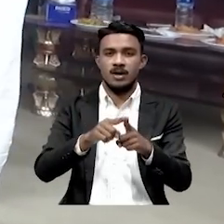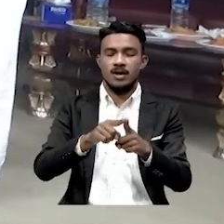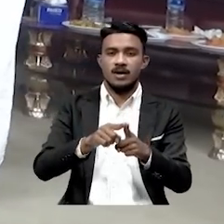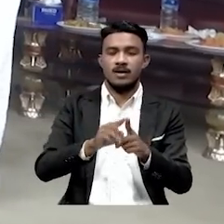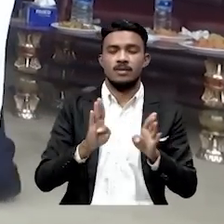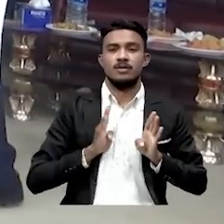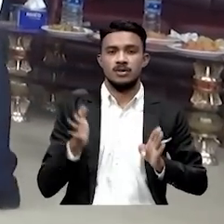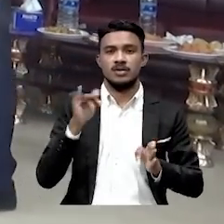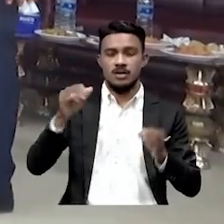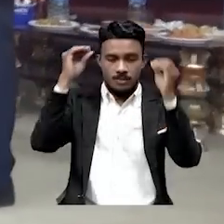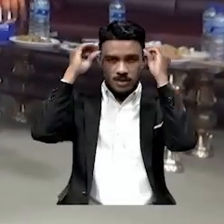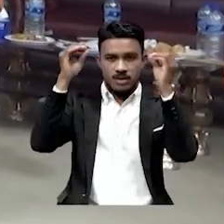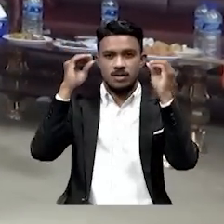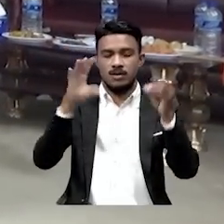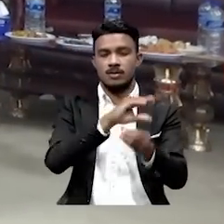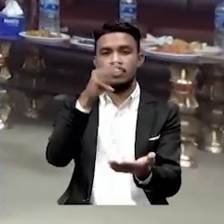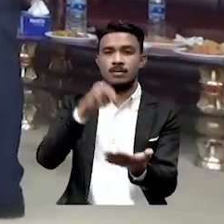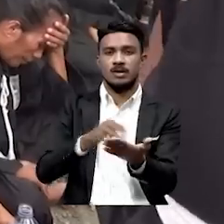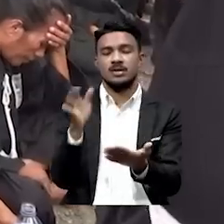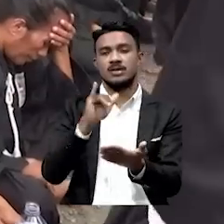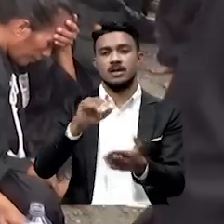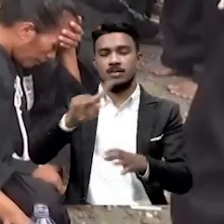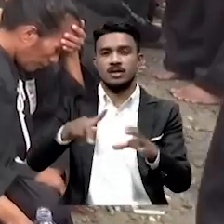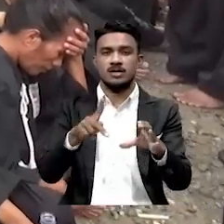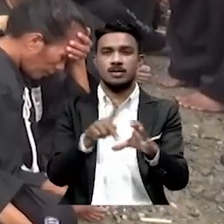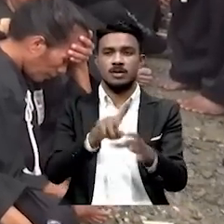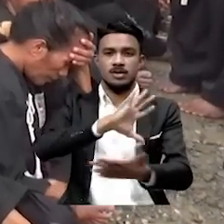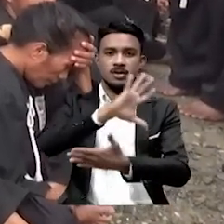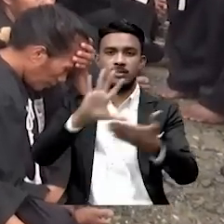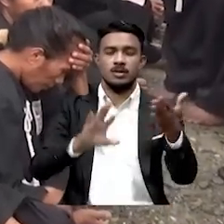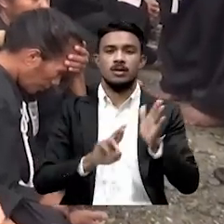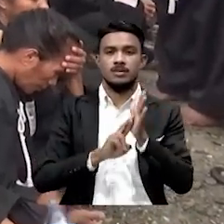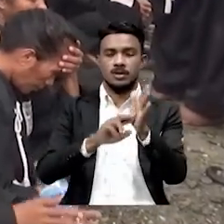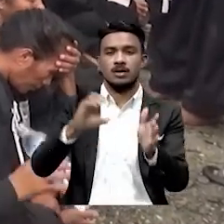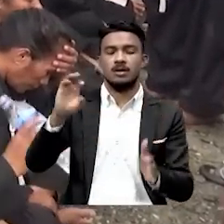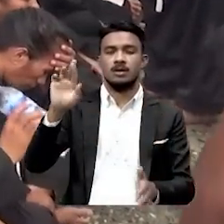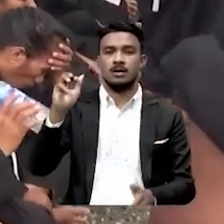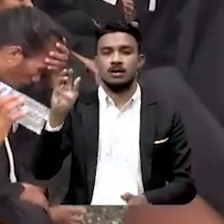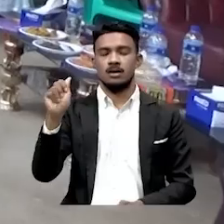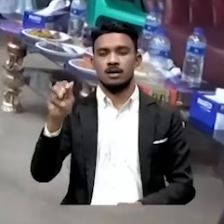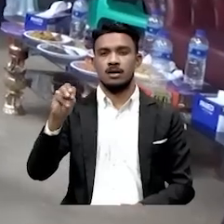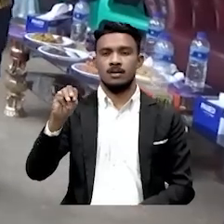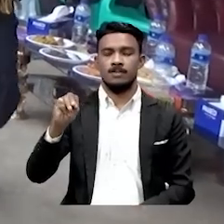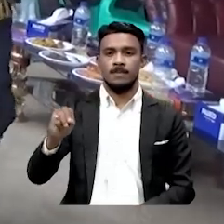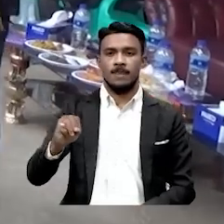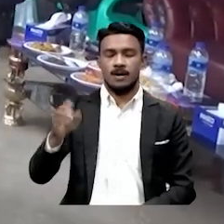fom materia ba alunu sira. Participa iha seremoni ne representante kram, autoridade